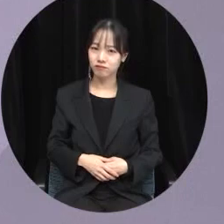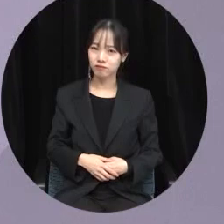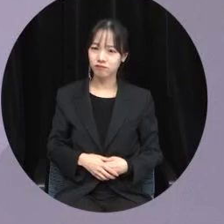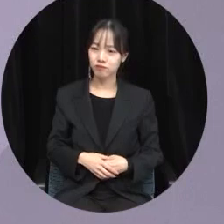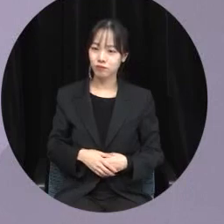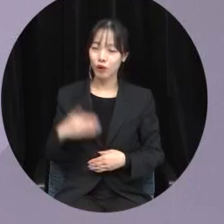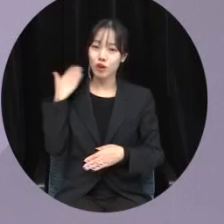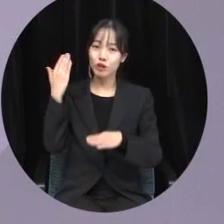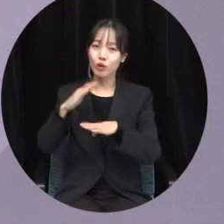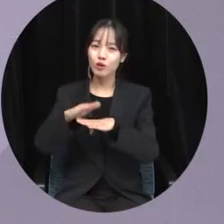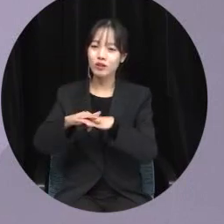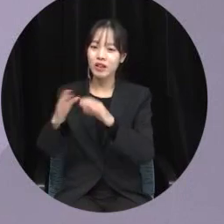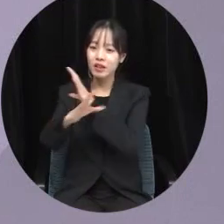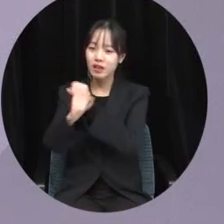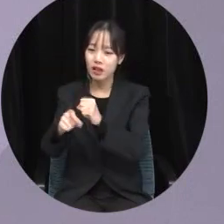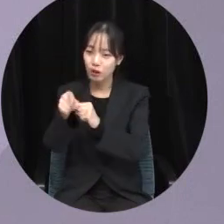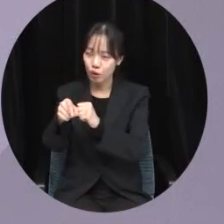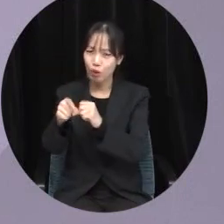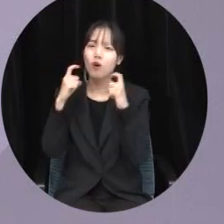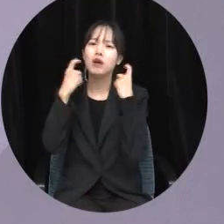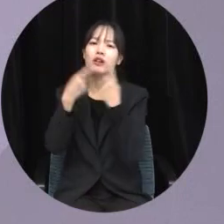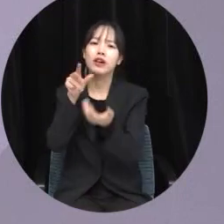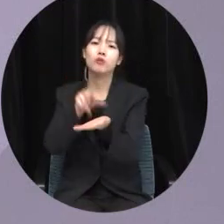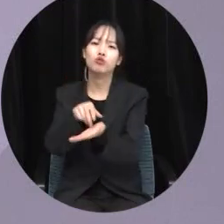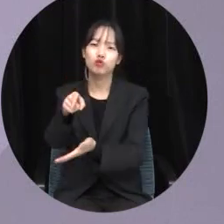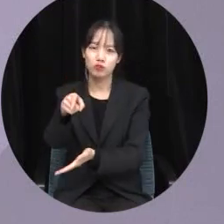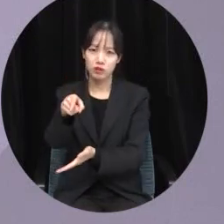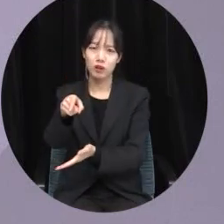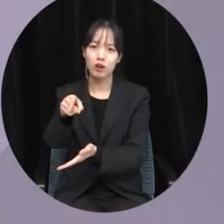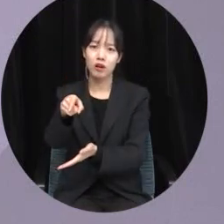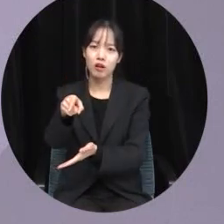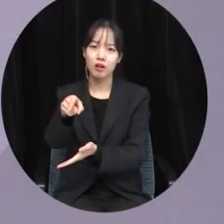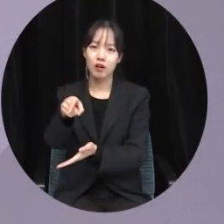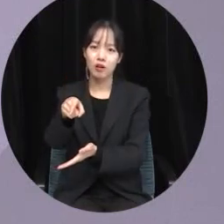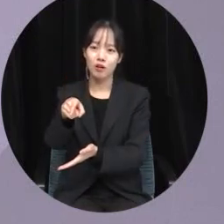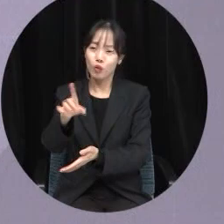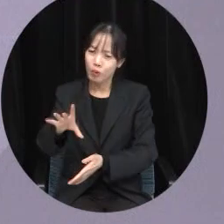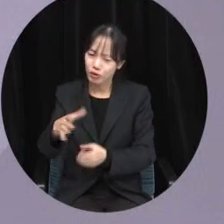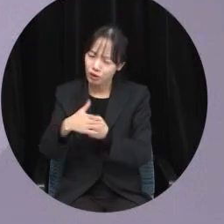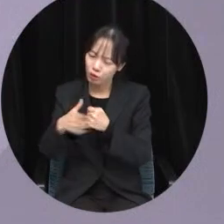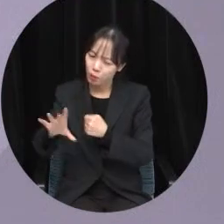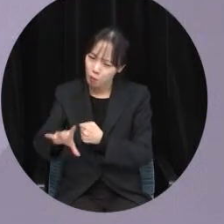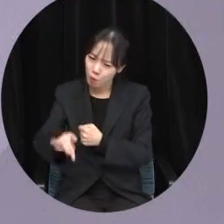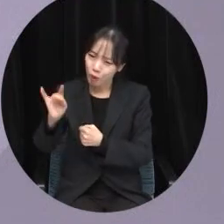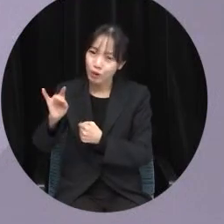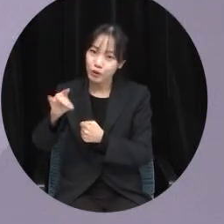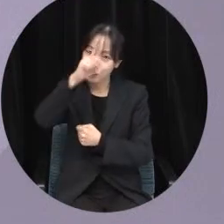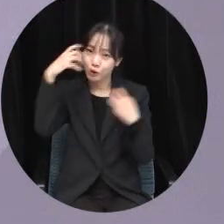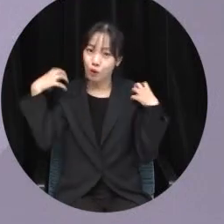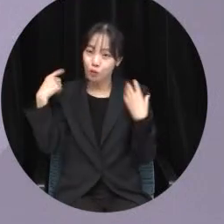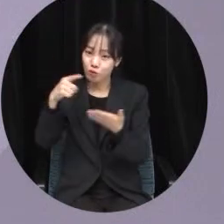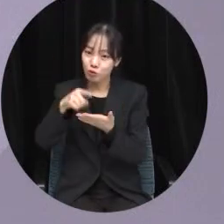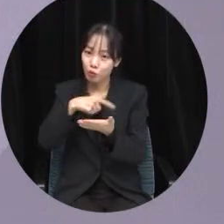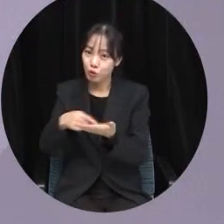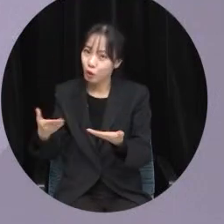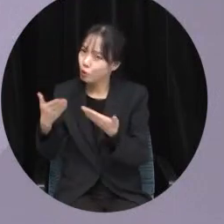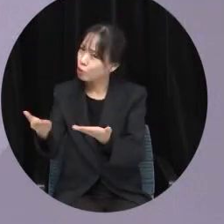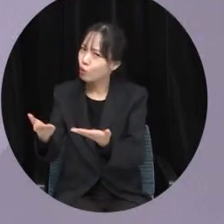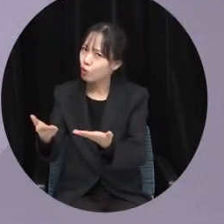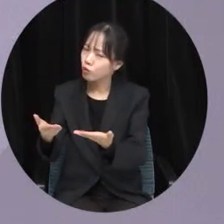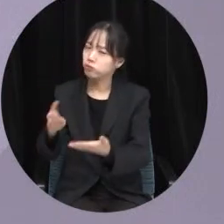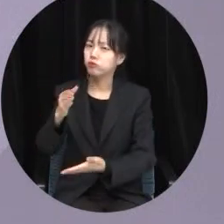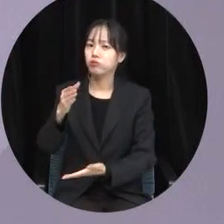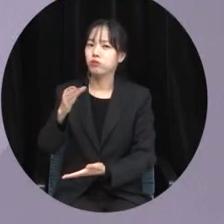영역인 만큼 선 그 구제 조치는 경제 법칙상 안 되겠다 이렇게